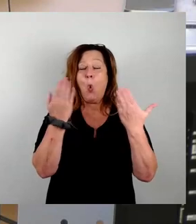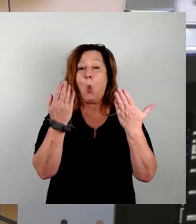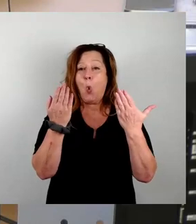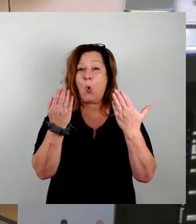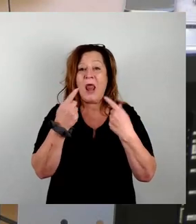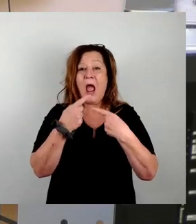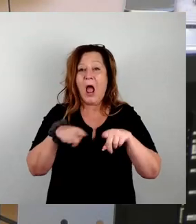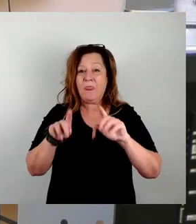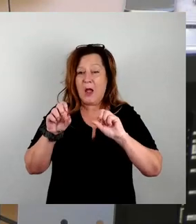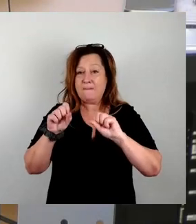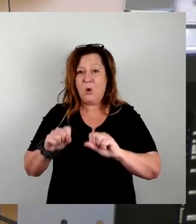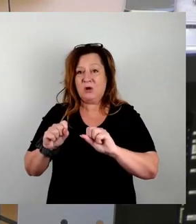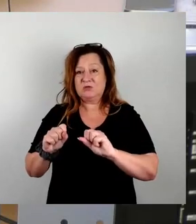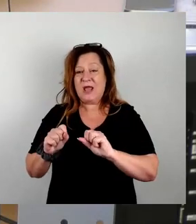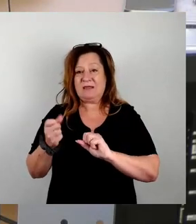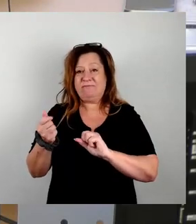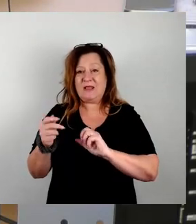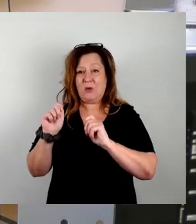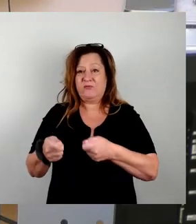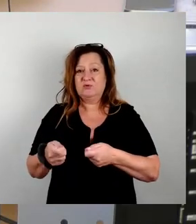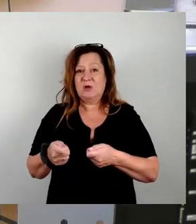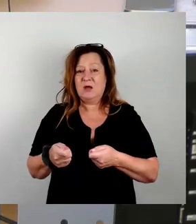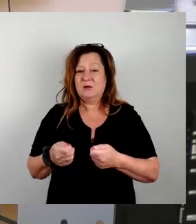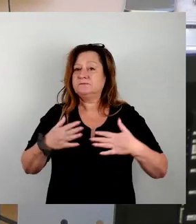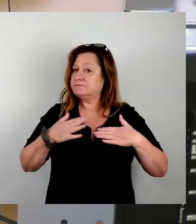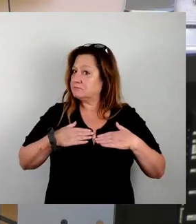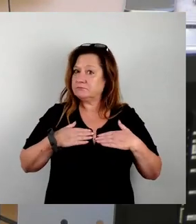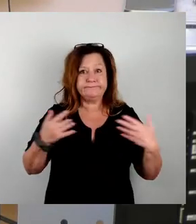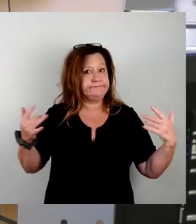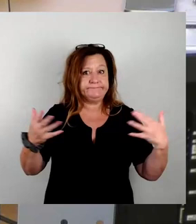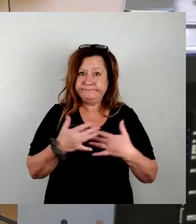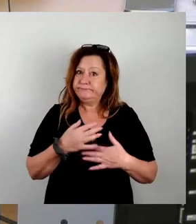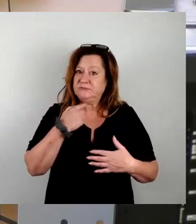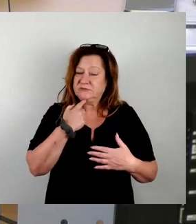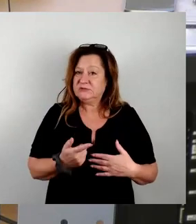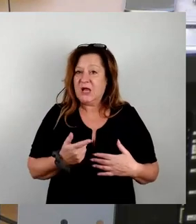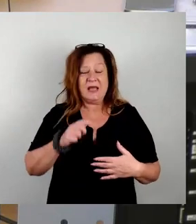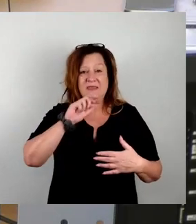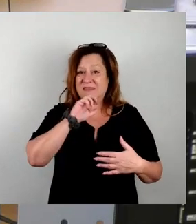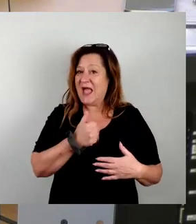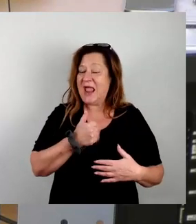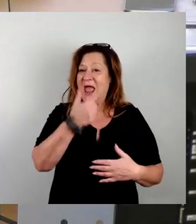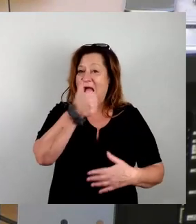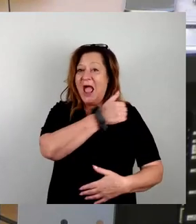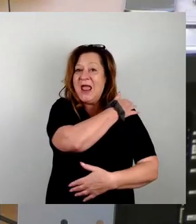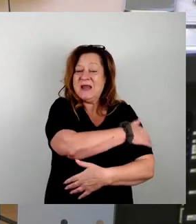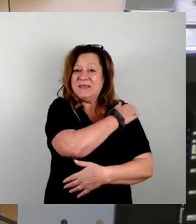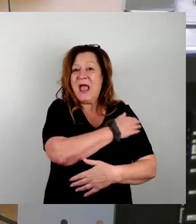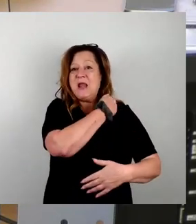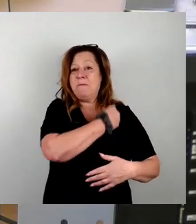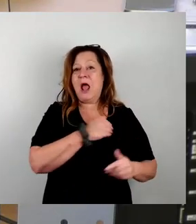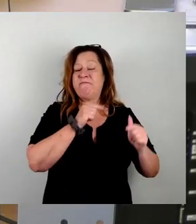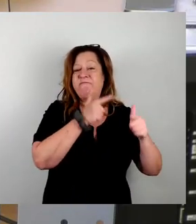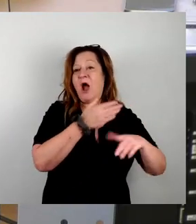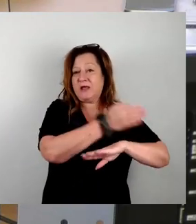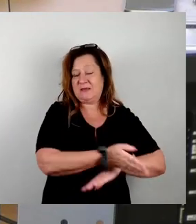Alternativfinanzierungsvorschlag. Wir Grüne sagen vollkommen eindeutig Nein zur einseitigen Belastung der Fahrgäste.